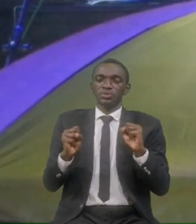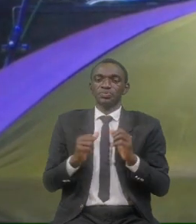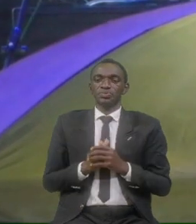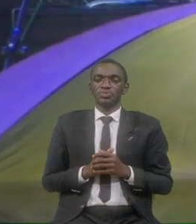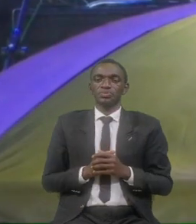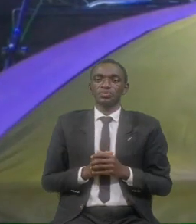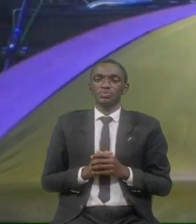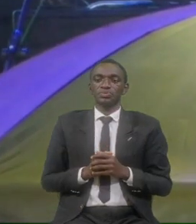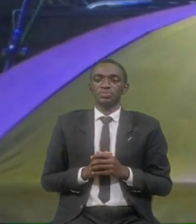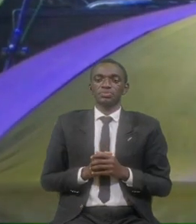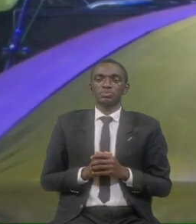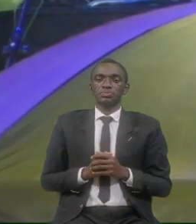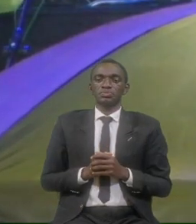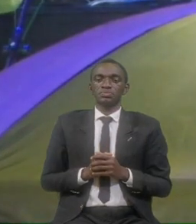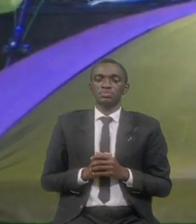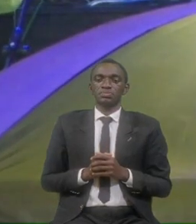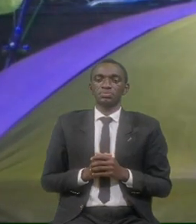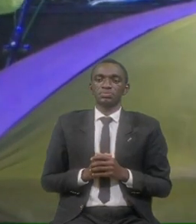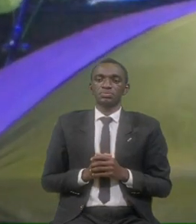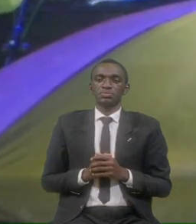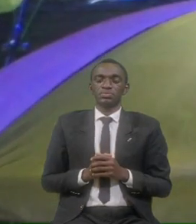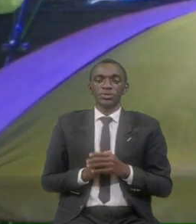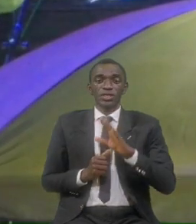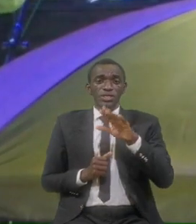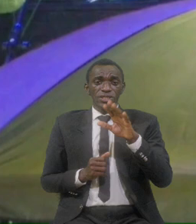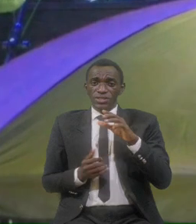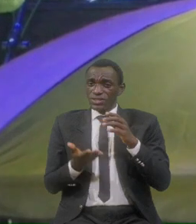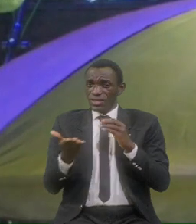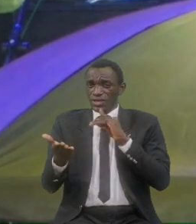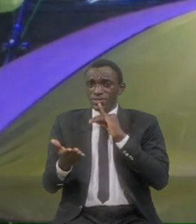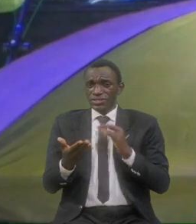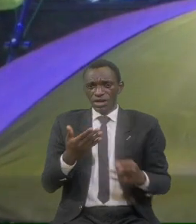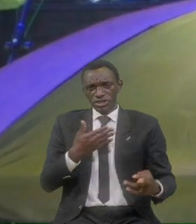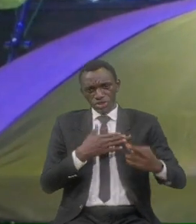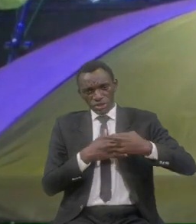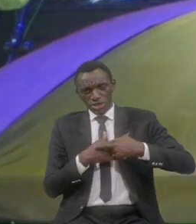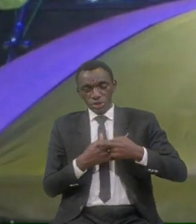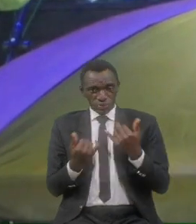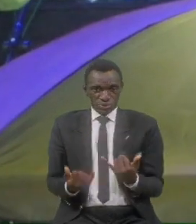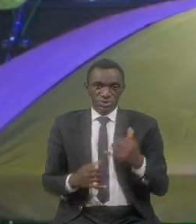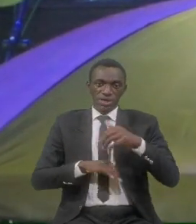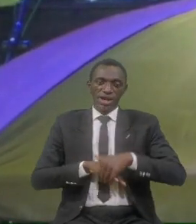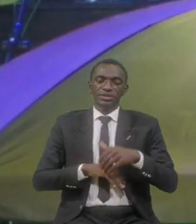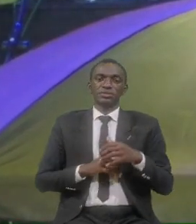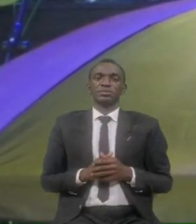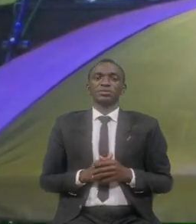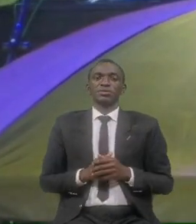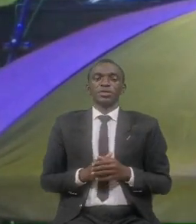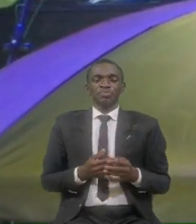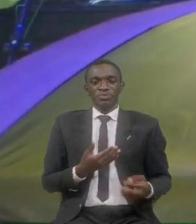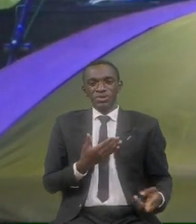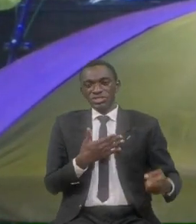ang kalipay sa imong kaluwasan. There's restoration tonight. Dunay pagbalik karon sa Ginoo. Restoration to the joy